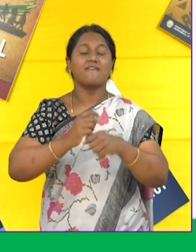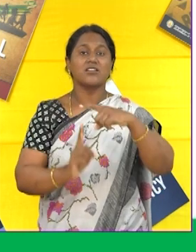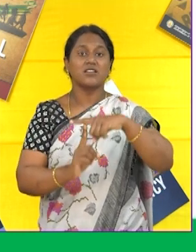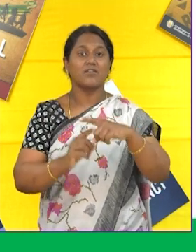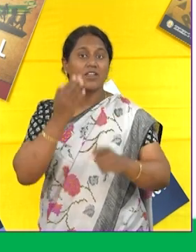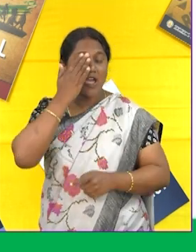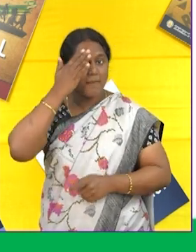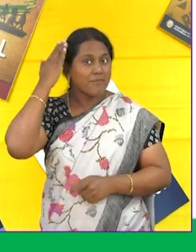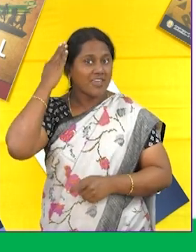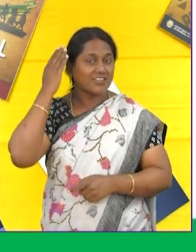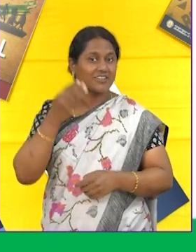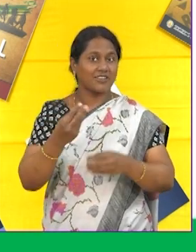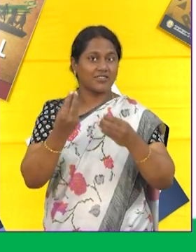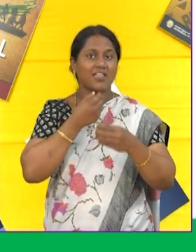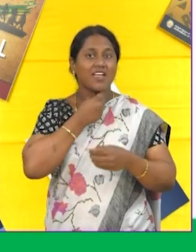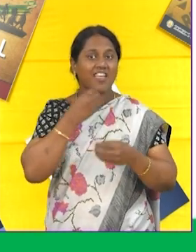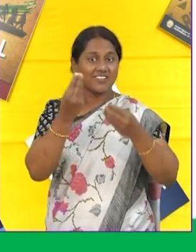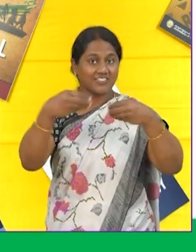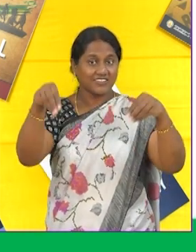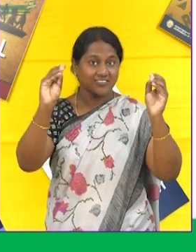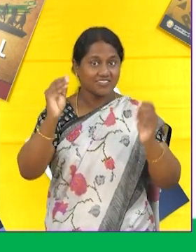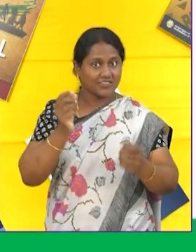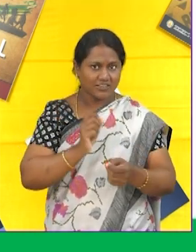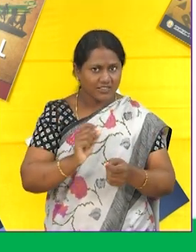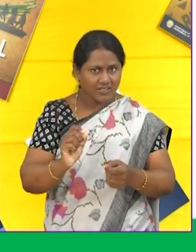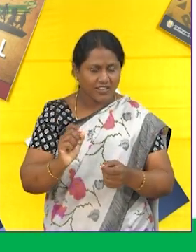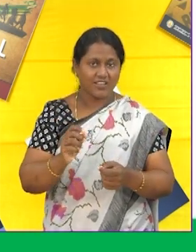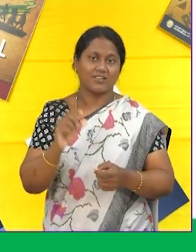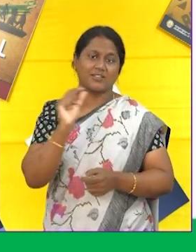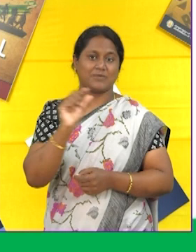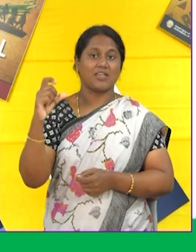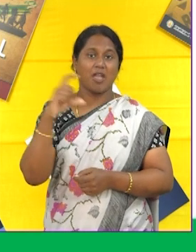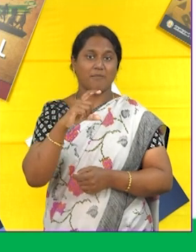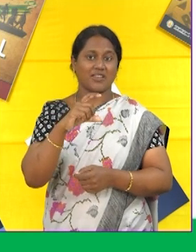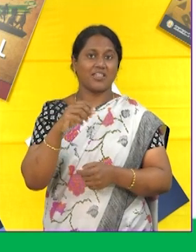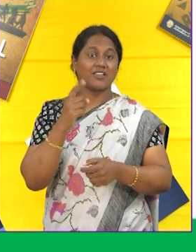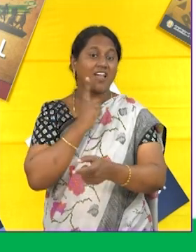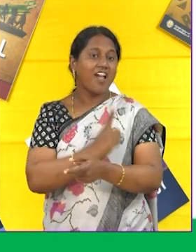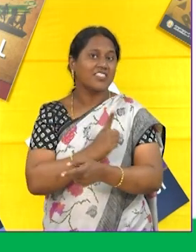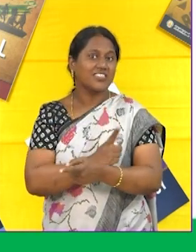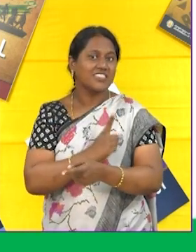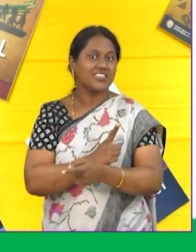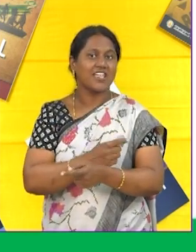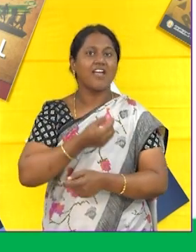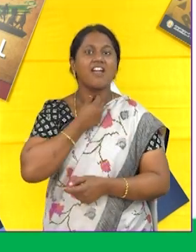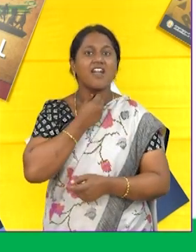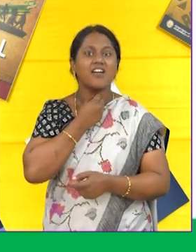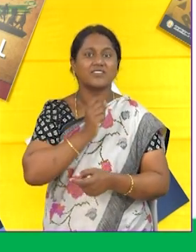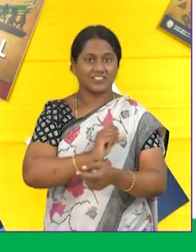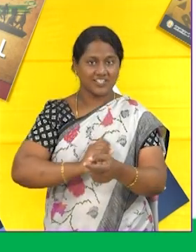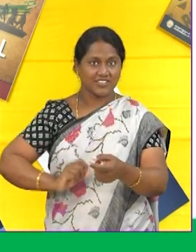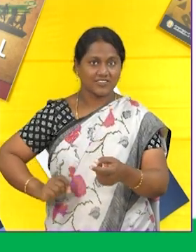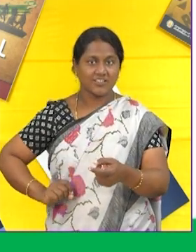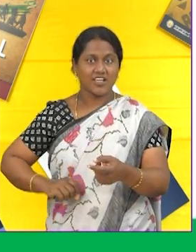American cartoonist. Cartoonist means கேலி சித்திரம் வரைபவங்க. Author ஆசிரியர், humorist